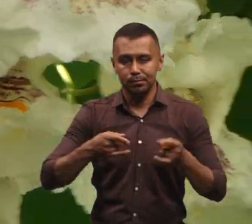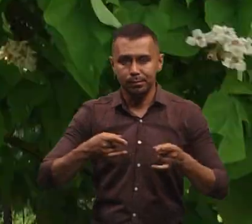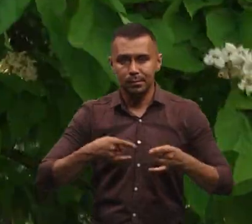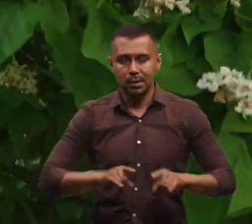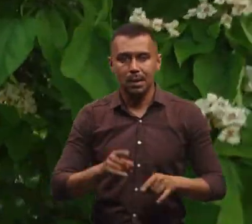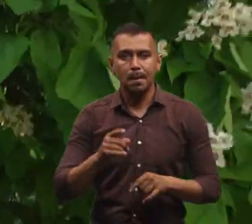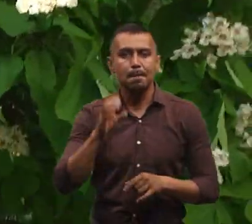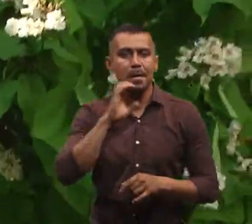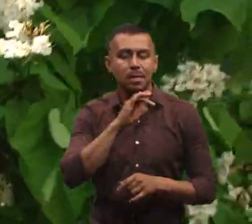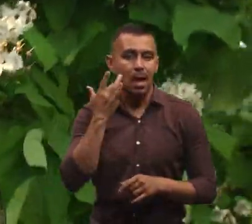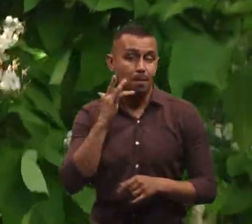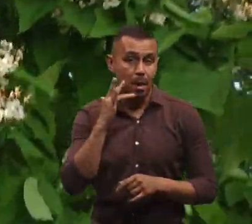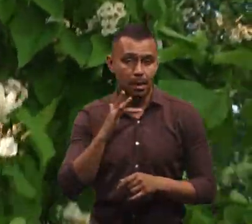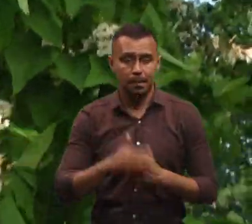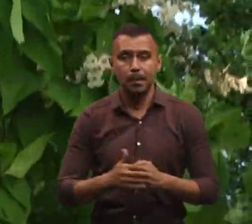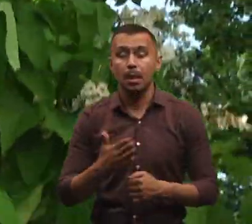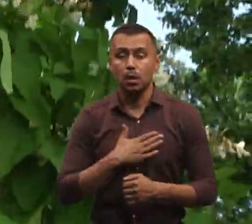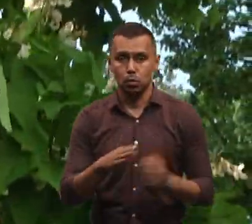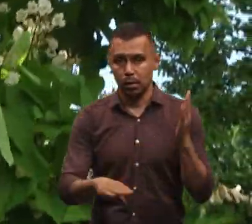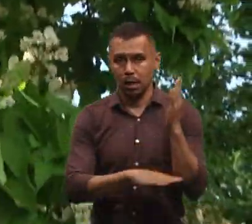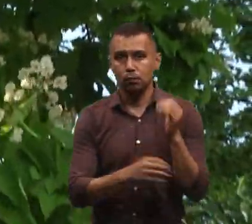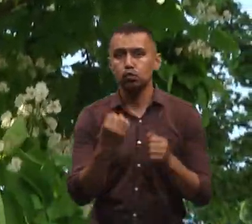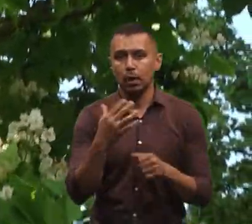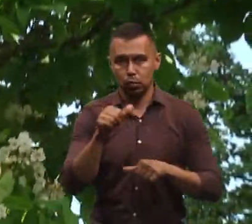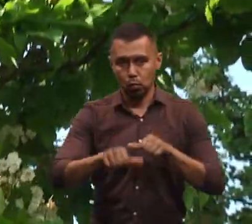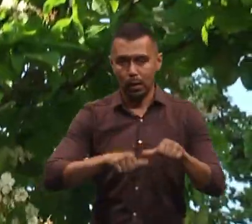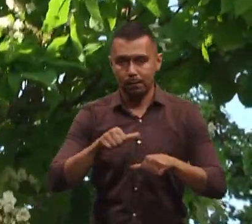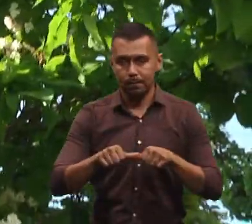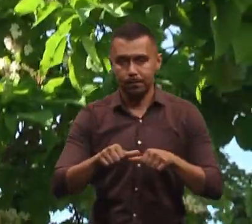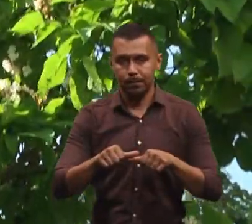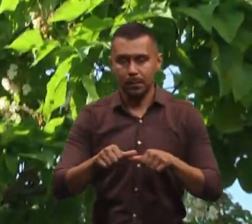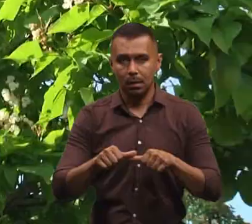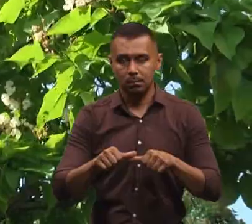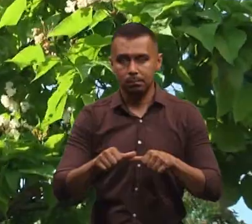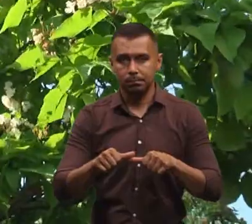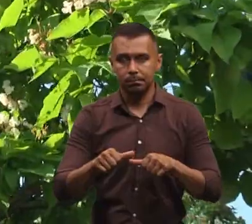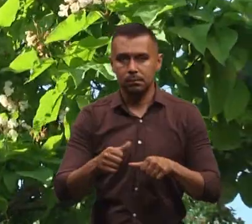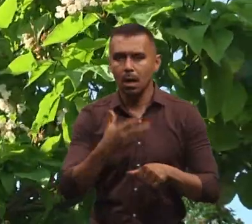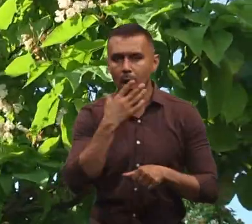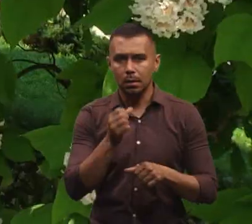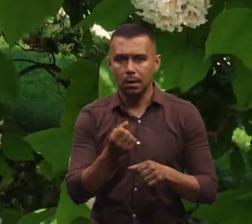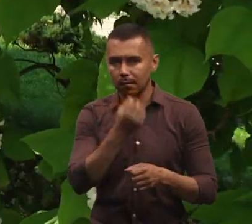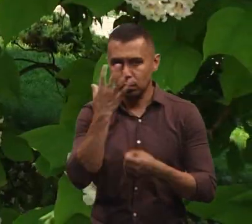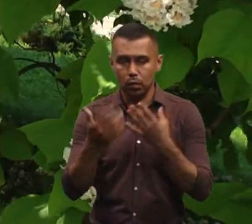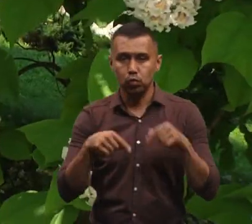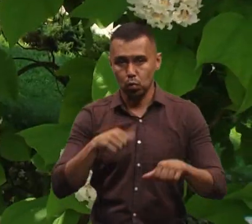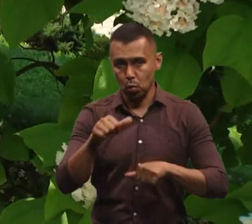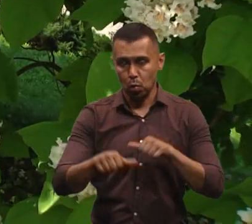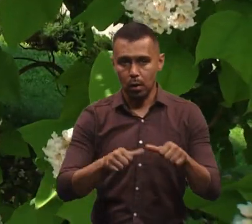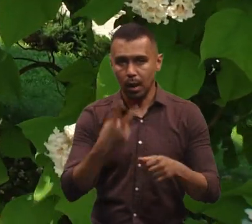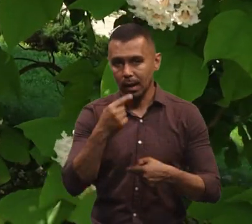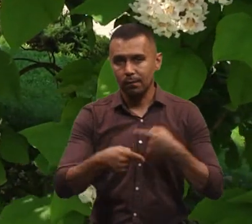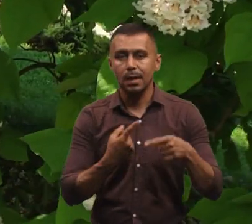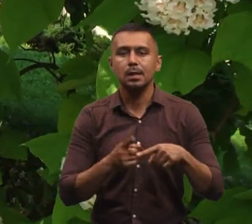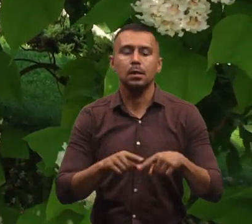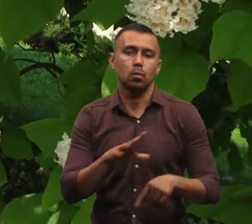Америки – катальпа чудова. Нашому дереву 14 років, рясне таке квітування спостерігаємо цього року. Зазвичай це